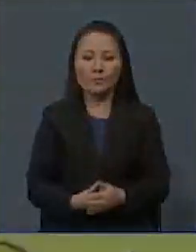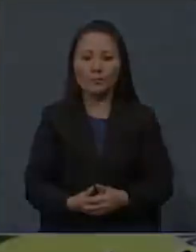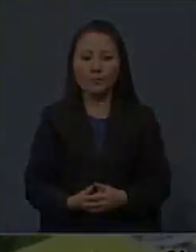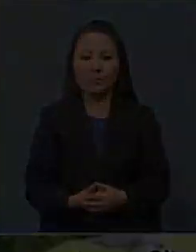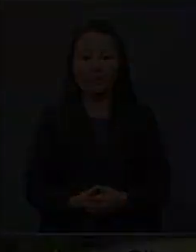ค่ะ